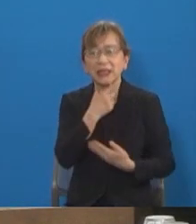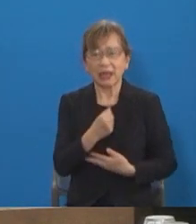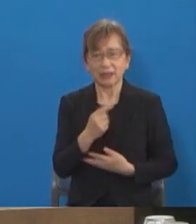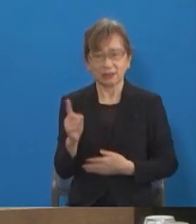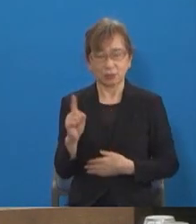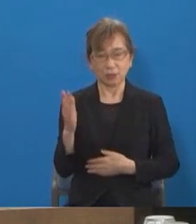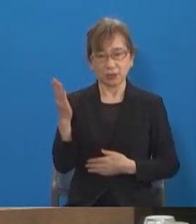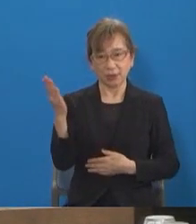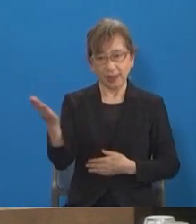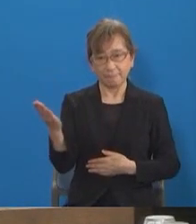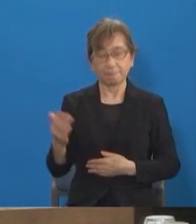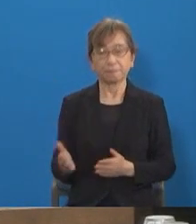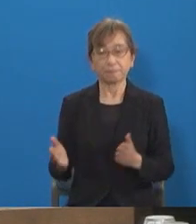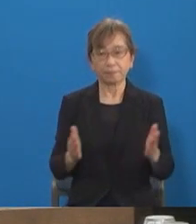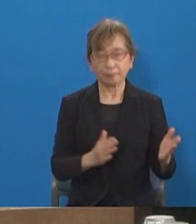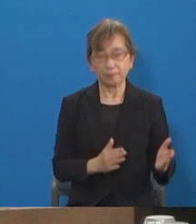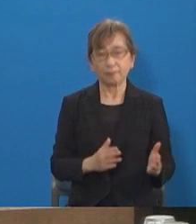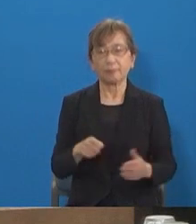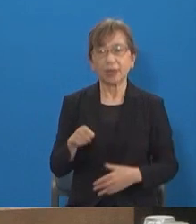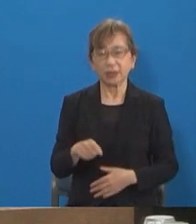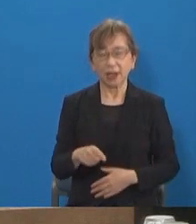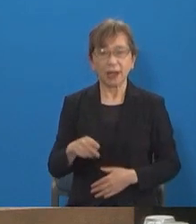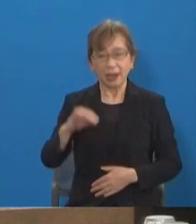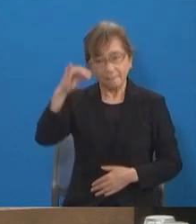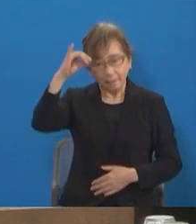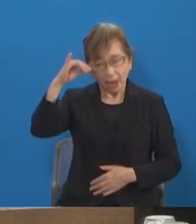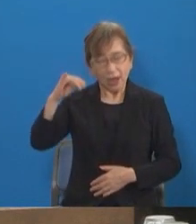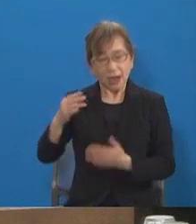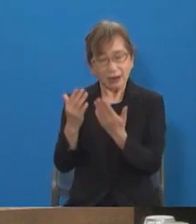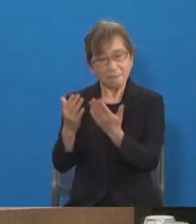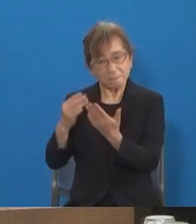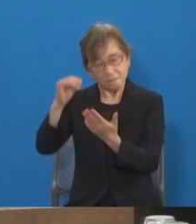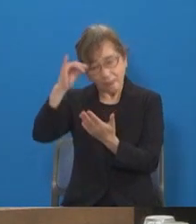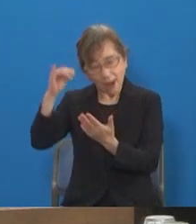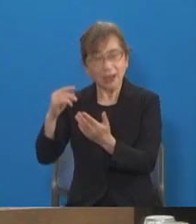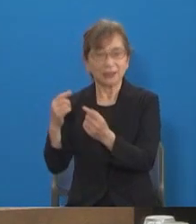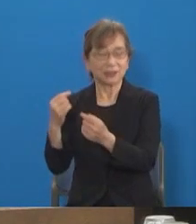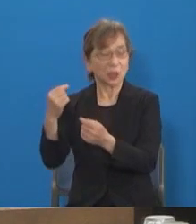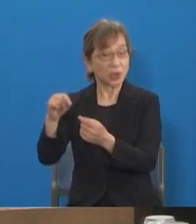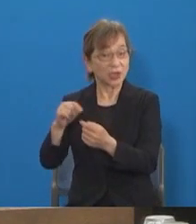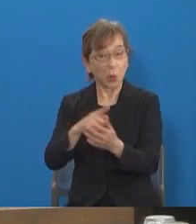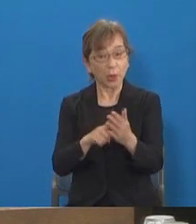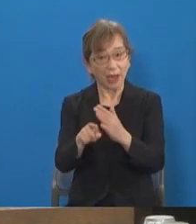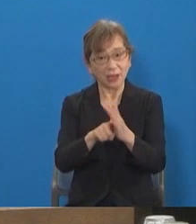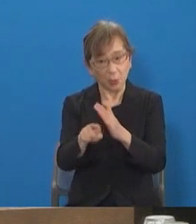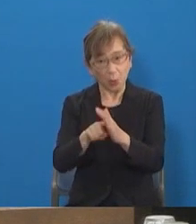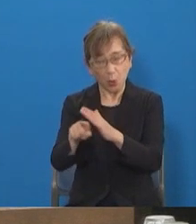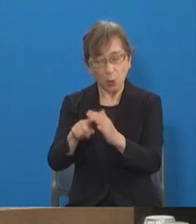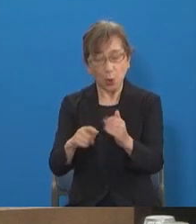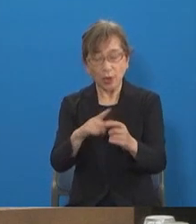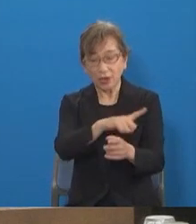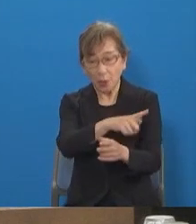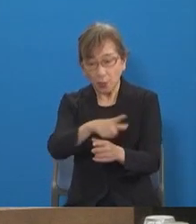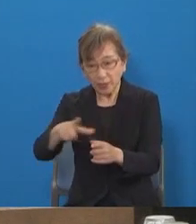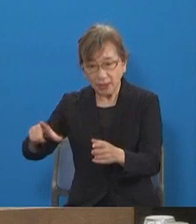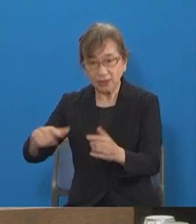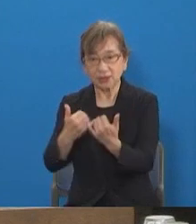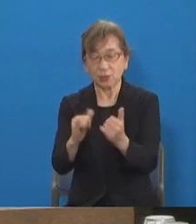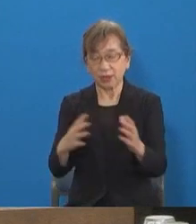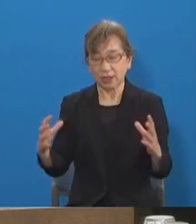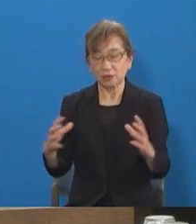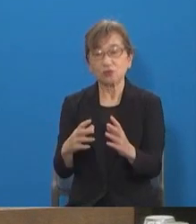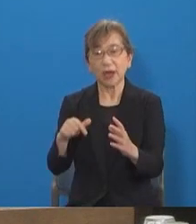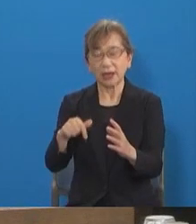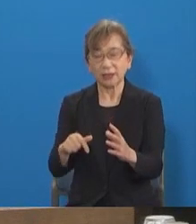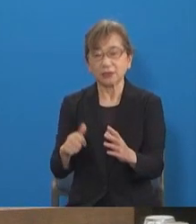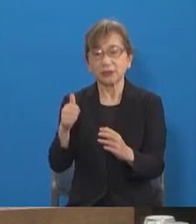か。また、学識経験者、経済界、労働者代表など、多様な方々で構成されている